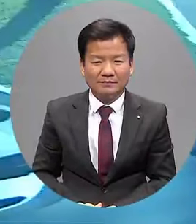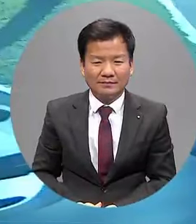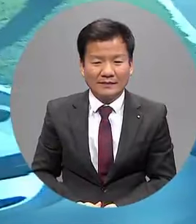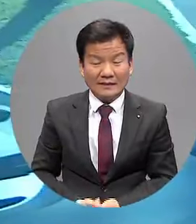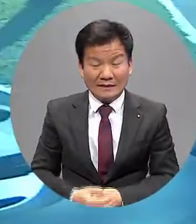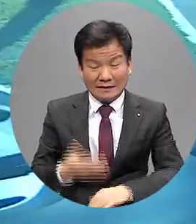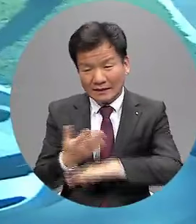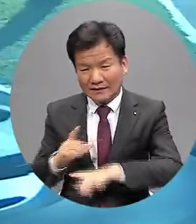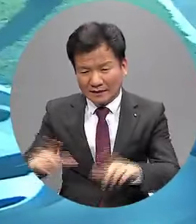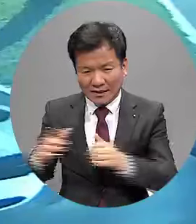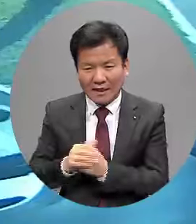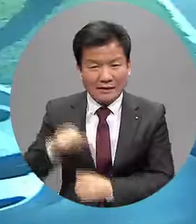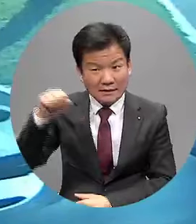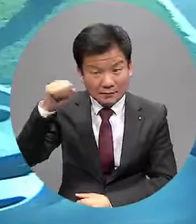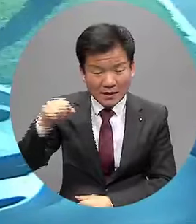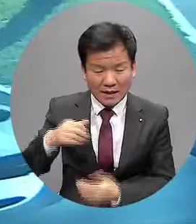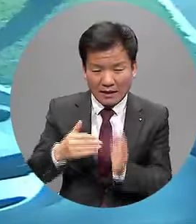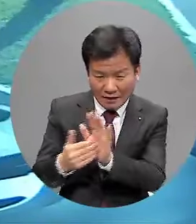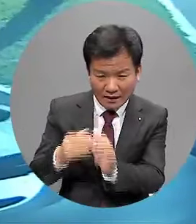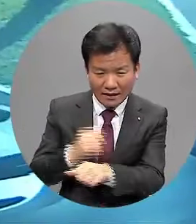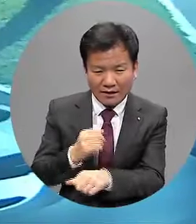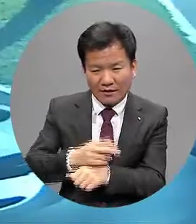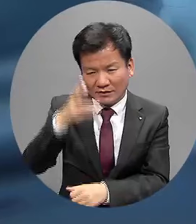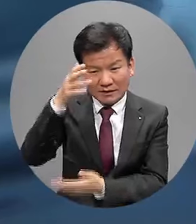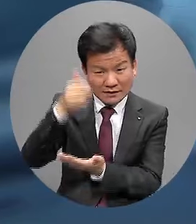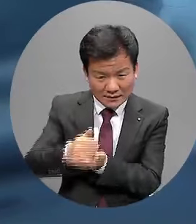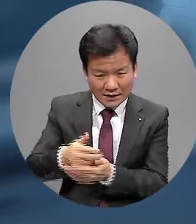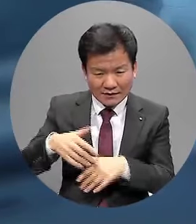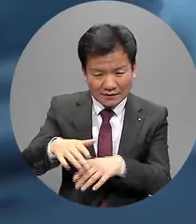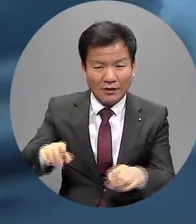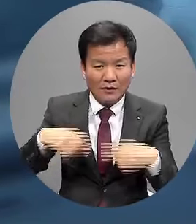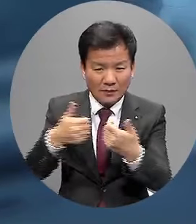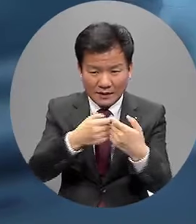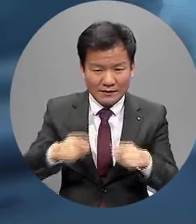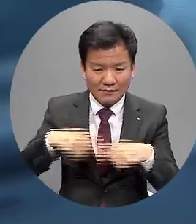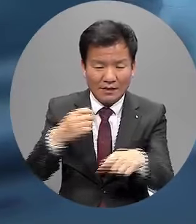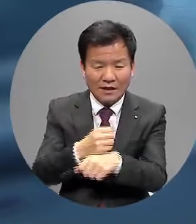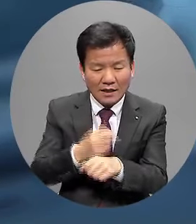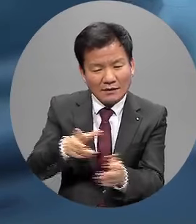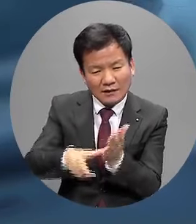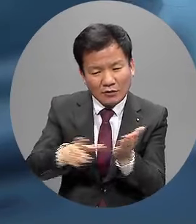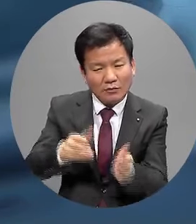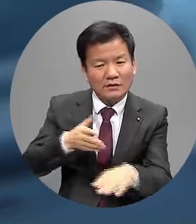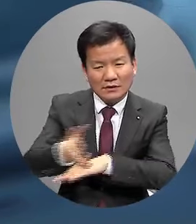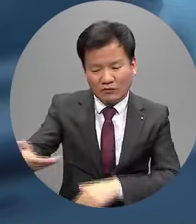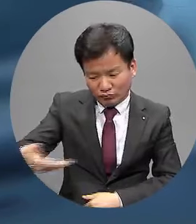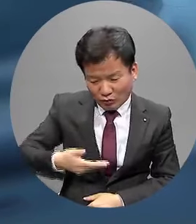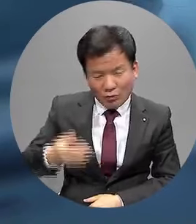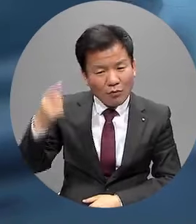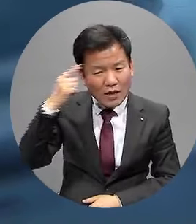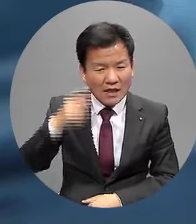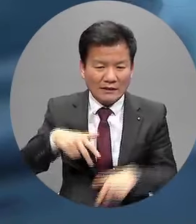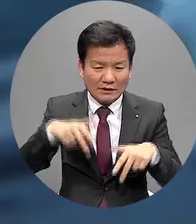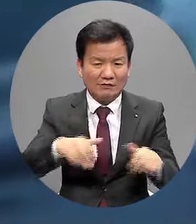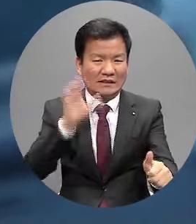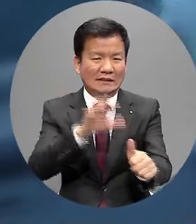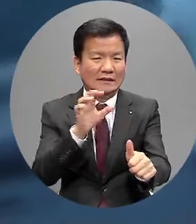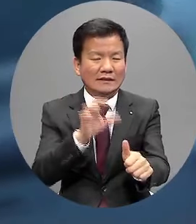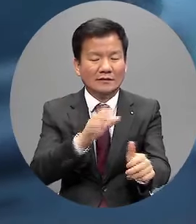다른 날에는 집회 대응에 관한 충북경찰청장 주재회의에 참석하면서 회의 자료를 늦게 보고했다는 이유로 직원을